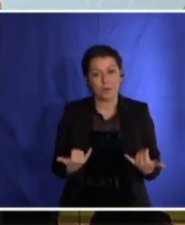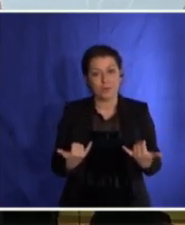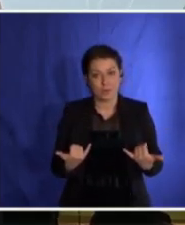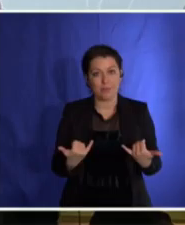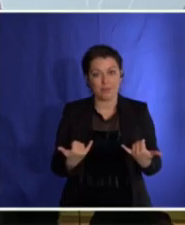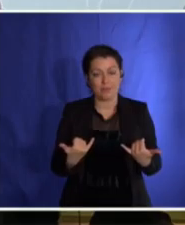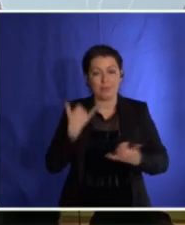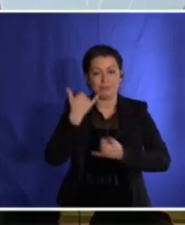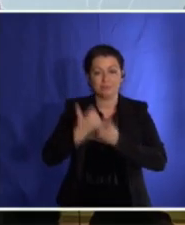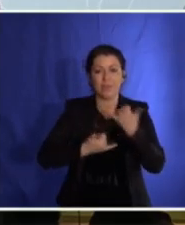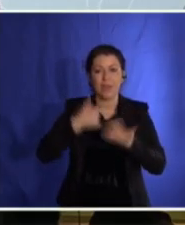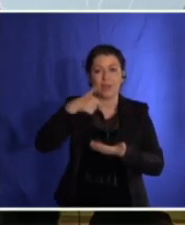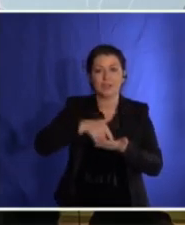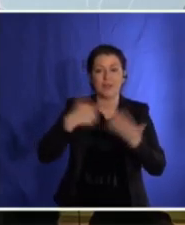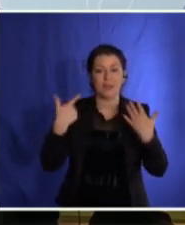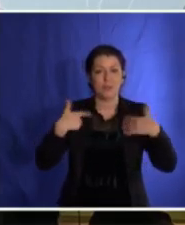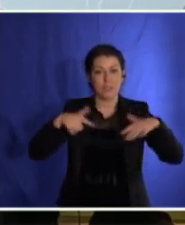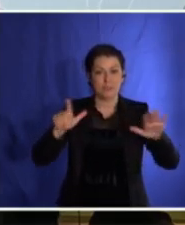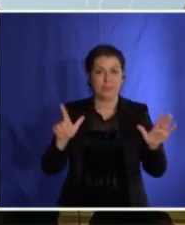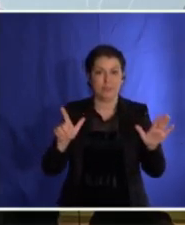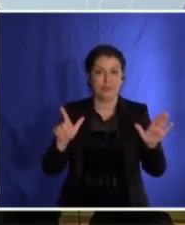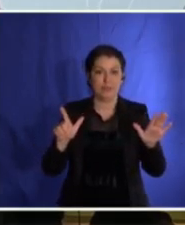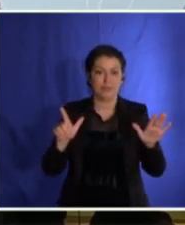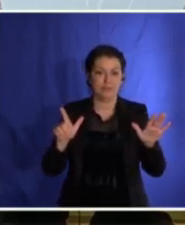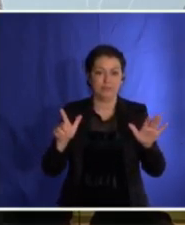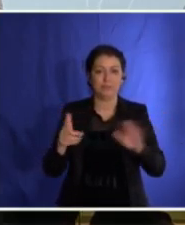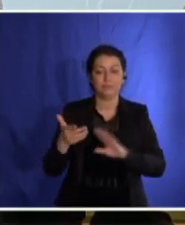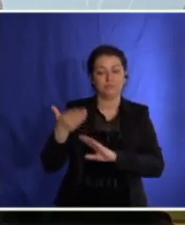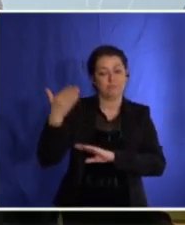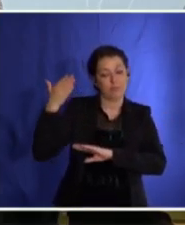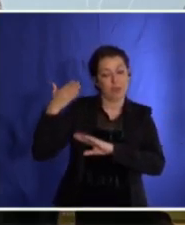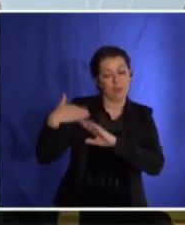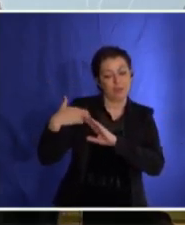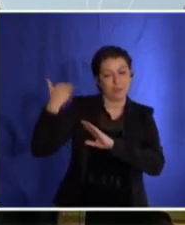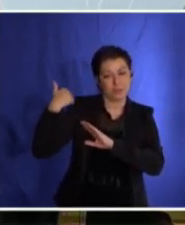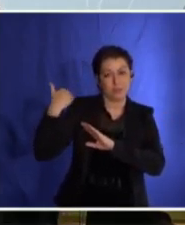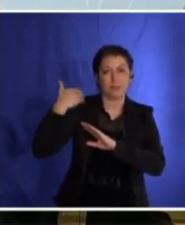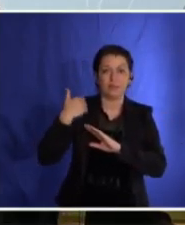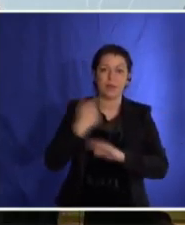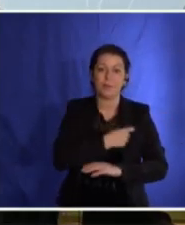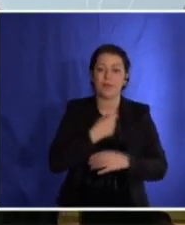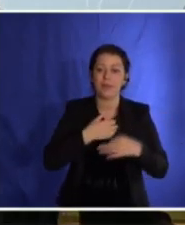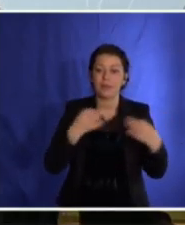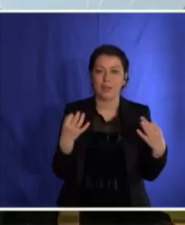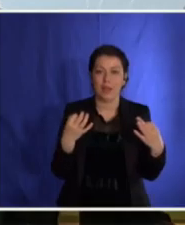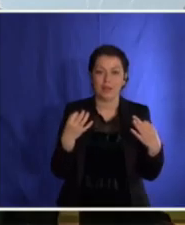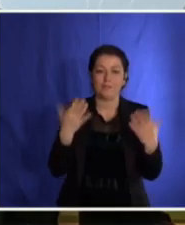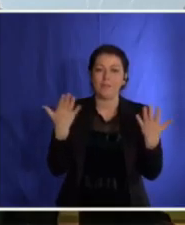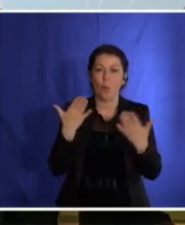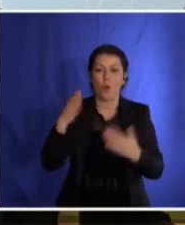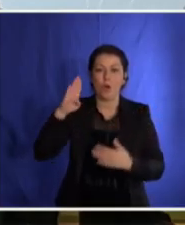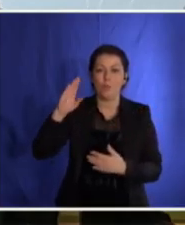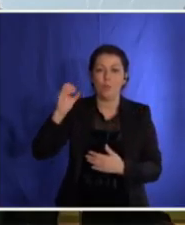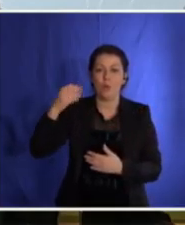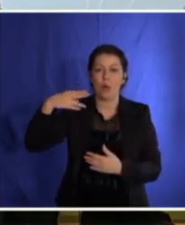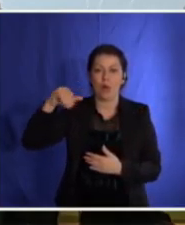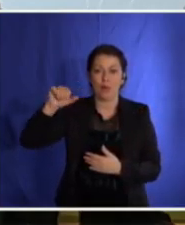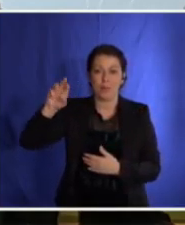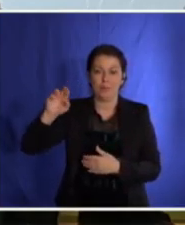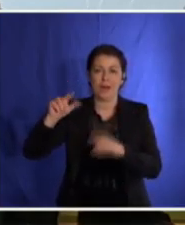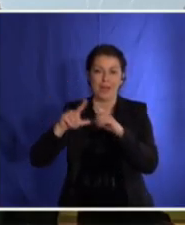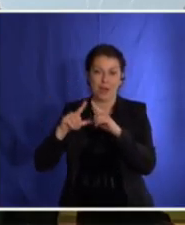Jahr 2017. Unser letzter Parteitag war in Böheimkirchen im